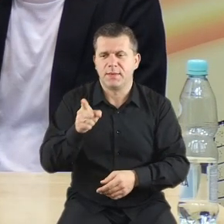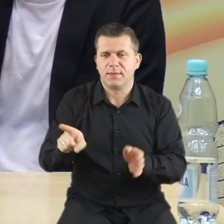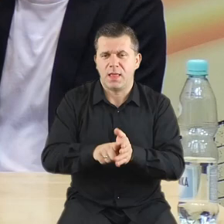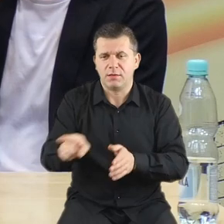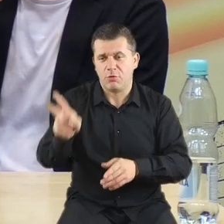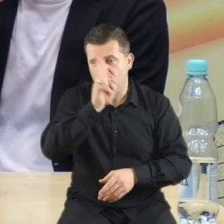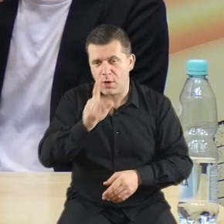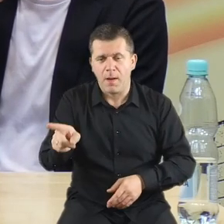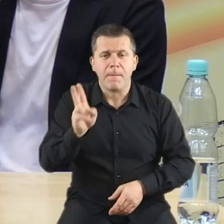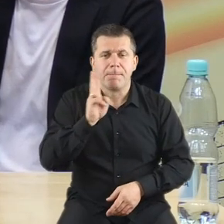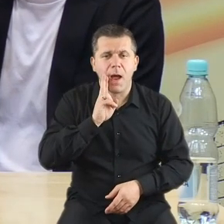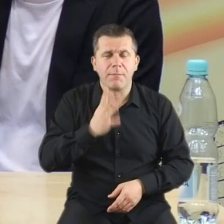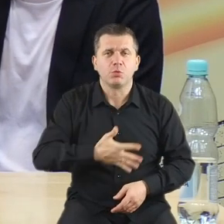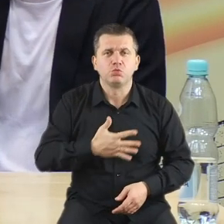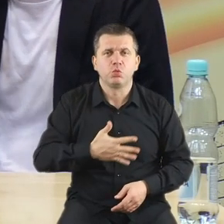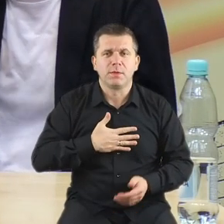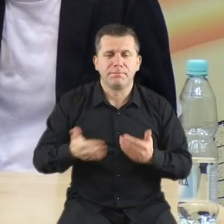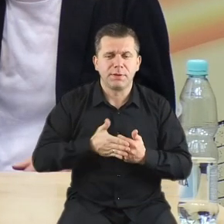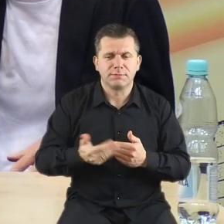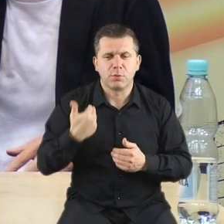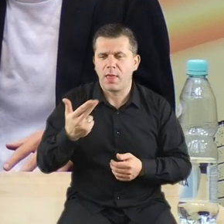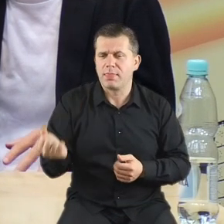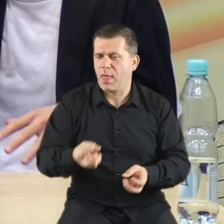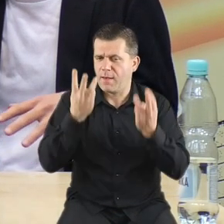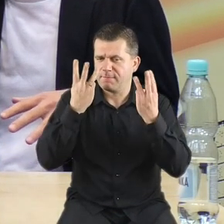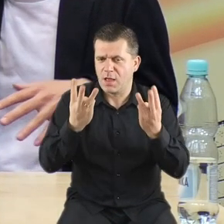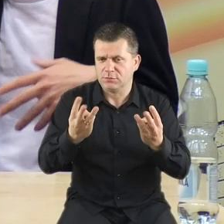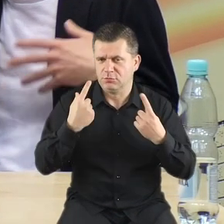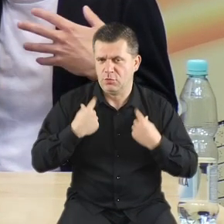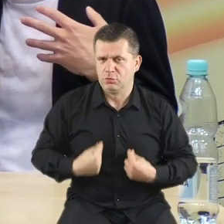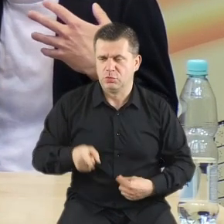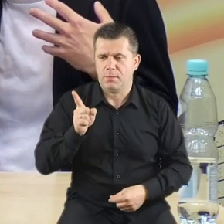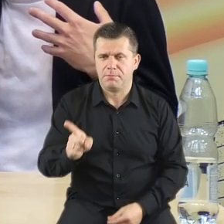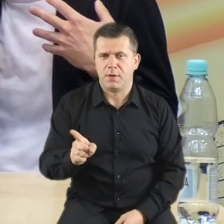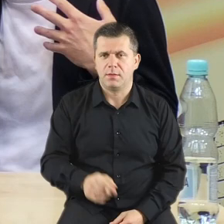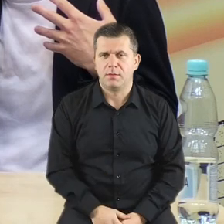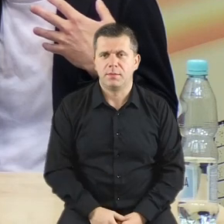ta mama była mi bliska i dla mnie była taka była najważniejszą postacią. W momencie,